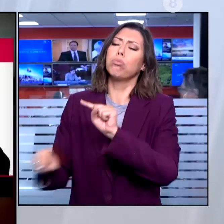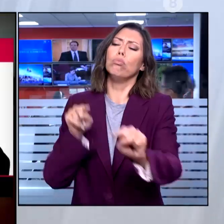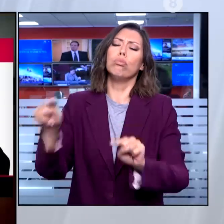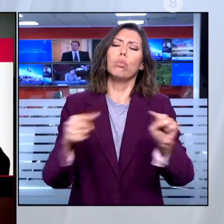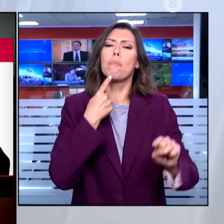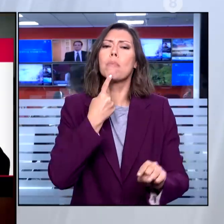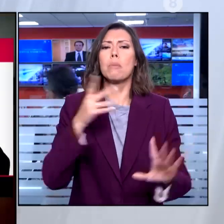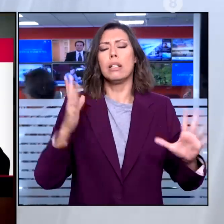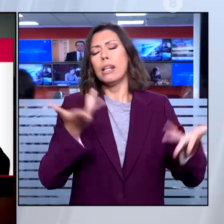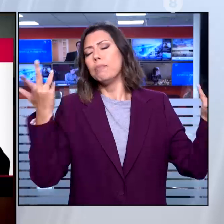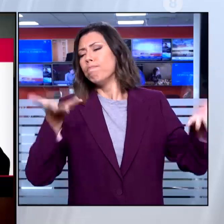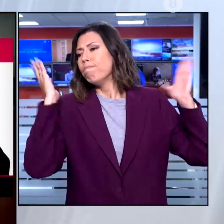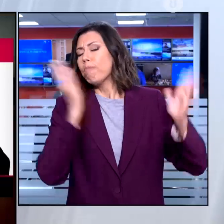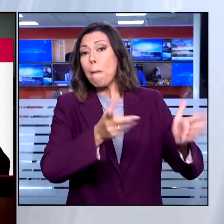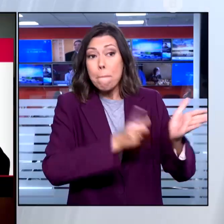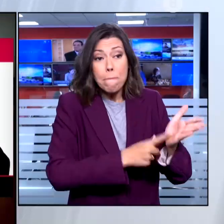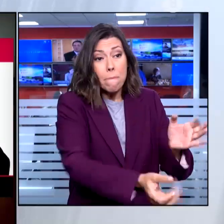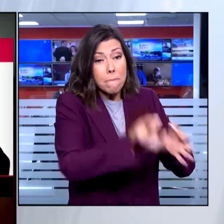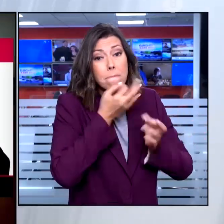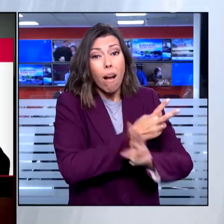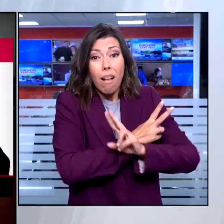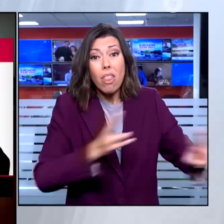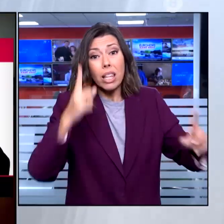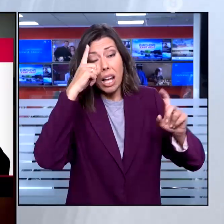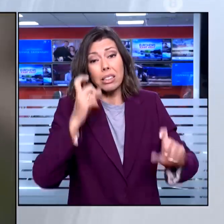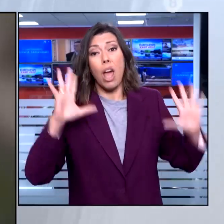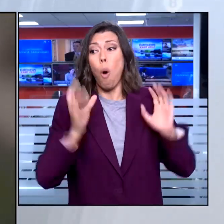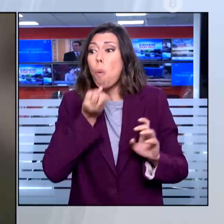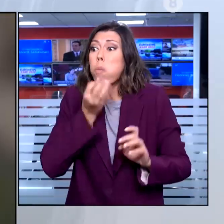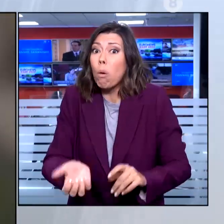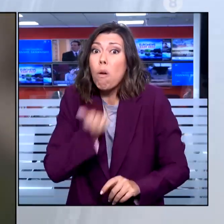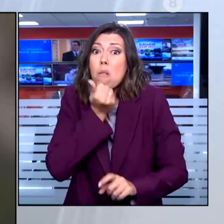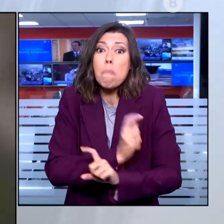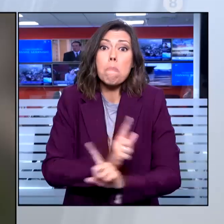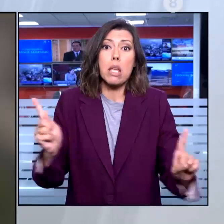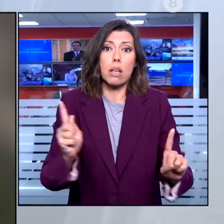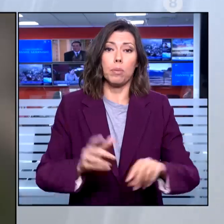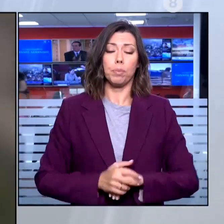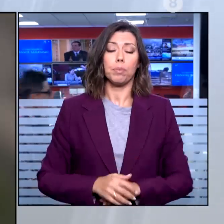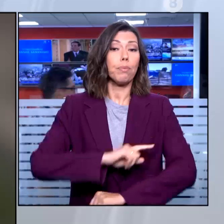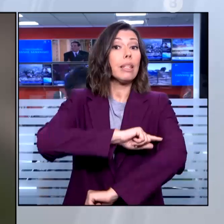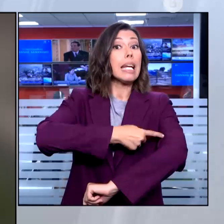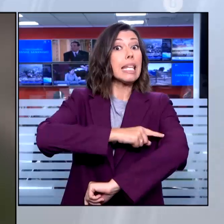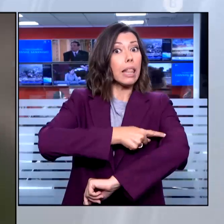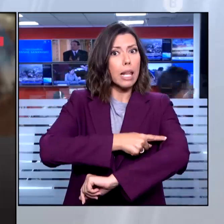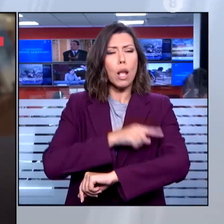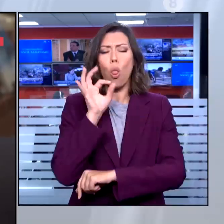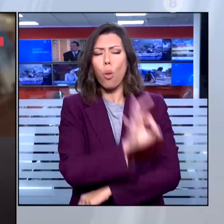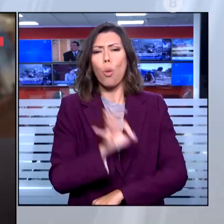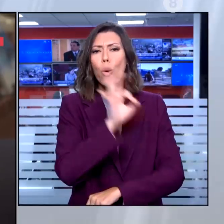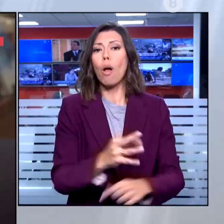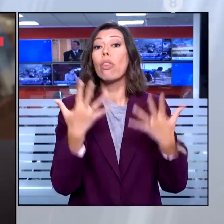Ναι, απανάθεμα σε, πες μου για να ξέρω τι να πω, μη σε κάψω. Οι γιατροί συνεργάζονταν με 10 συγκεκριμένα φαρμακεία.